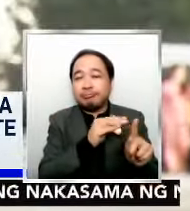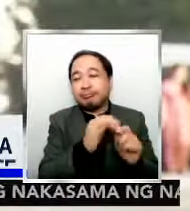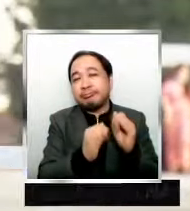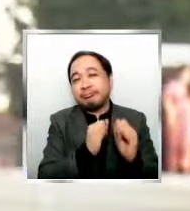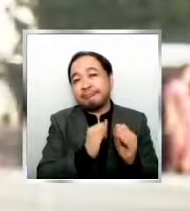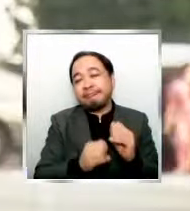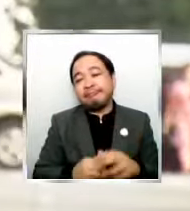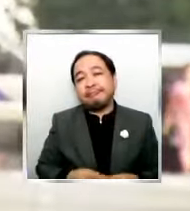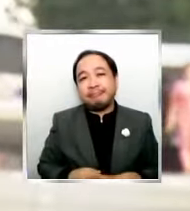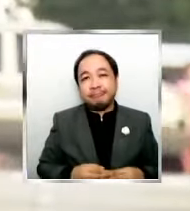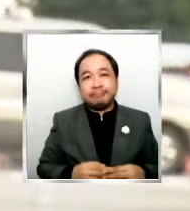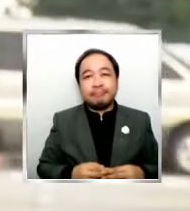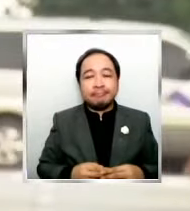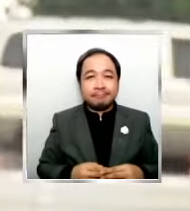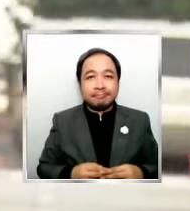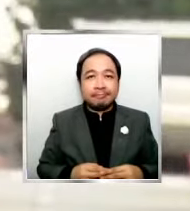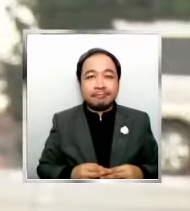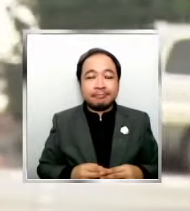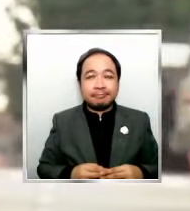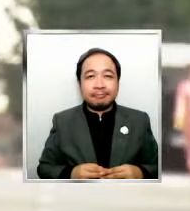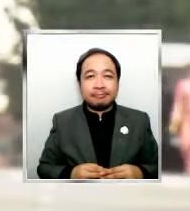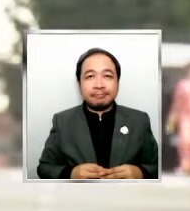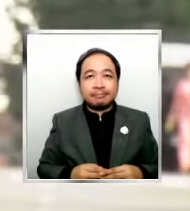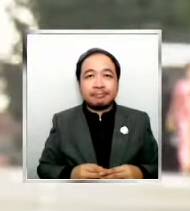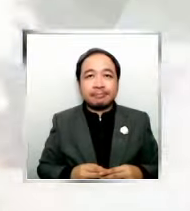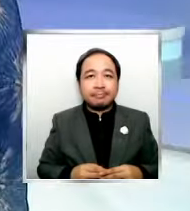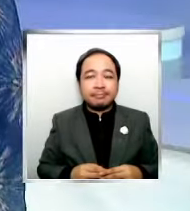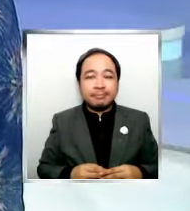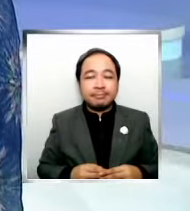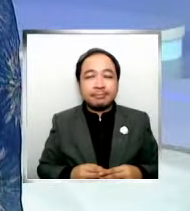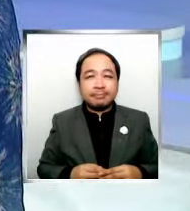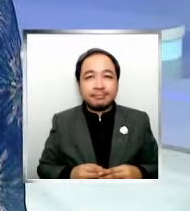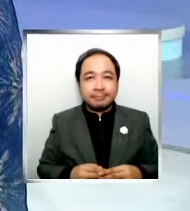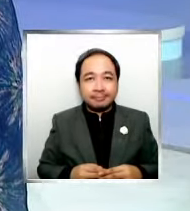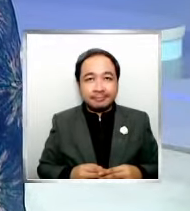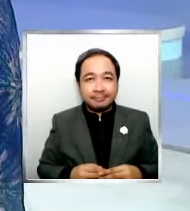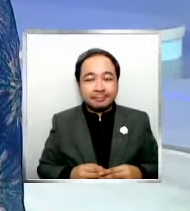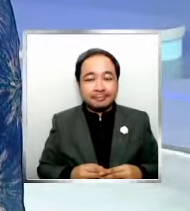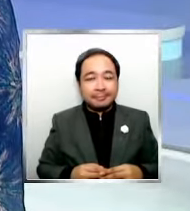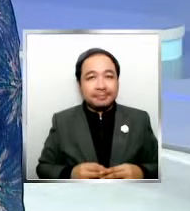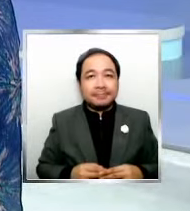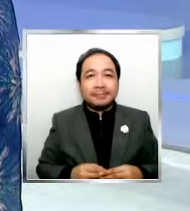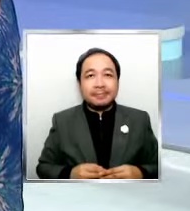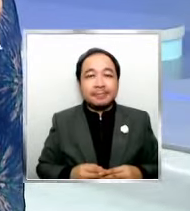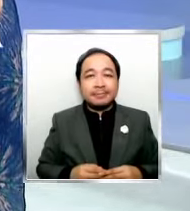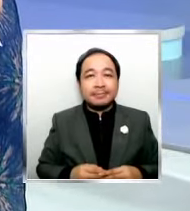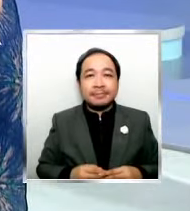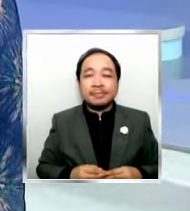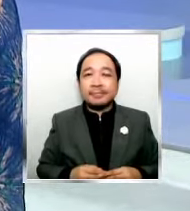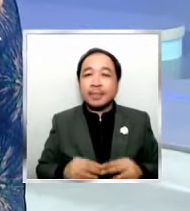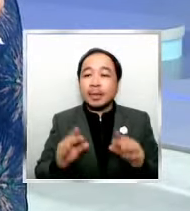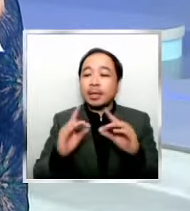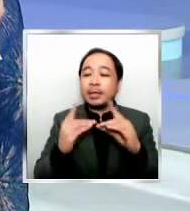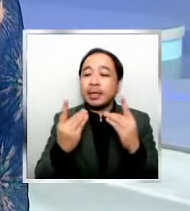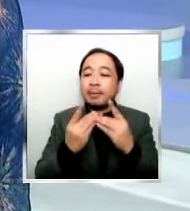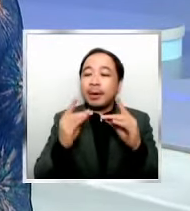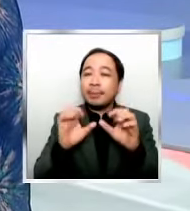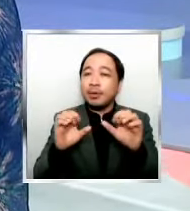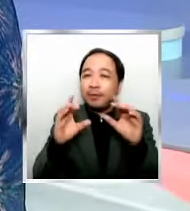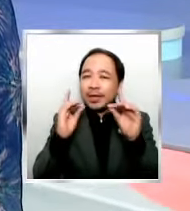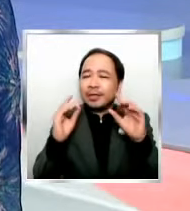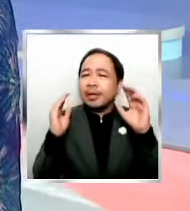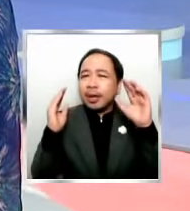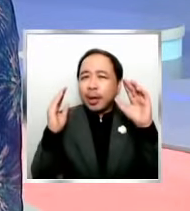Aguinaldo, Ian Cruz nakatutok, 24 Oras. Umaasa raw ang Department of Education na pagdating ng